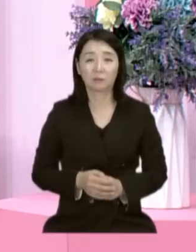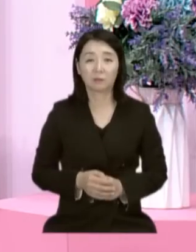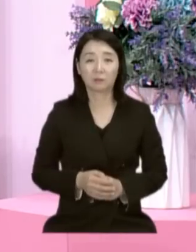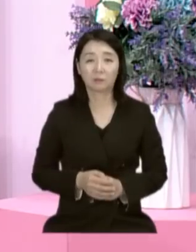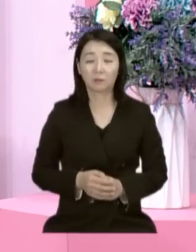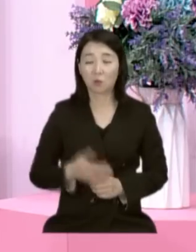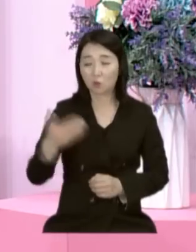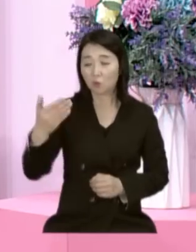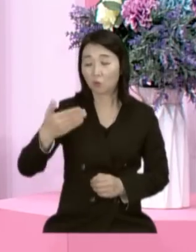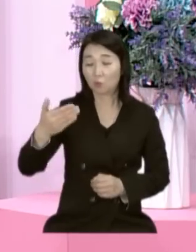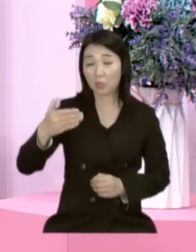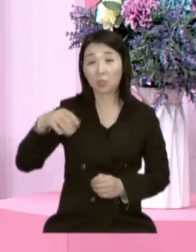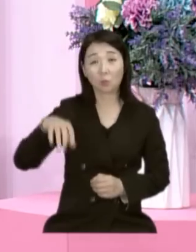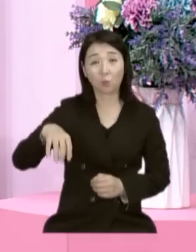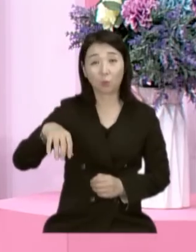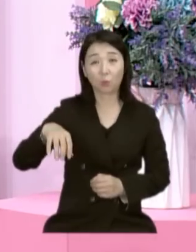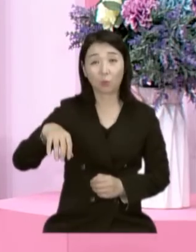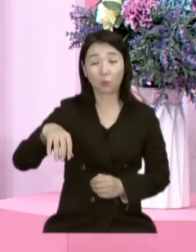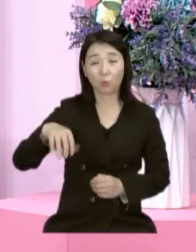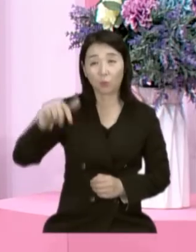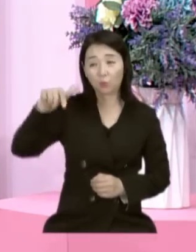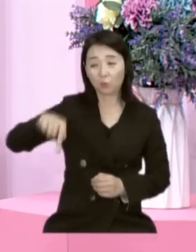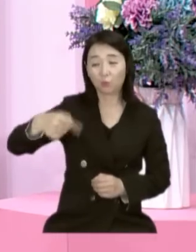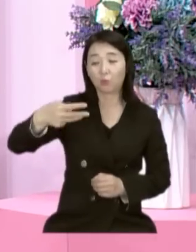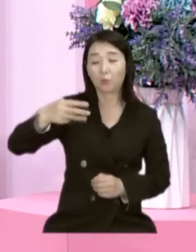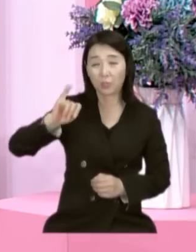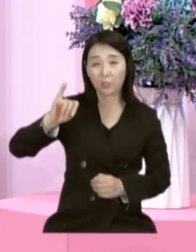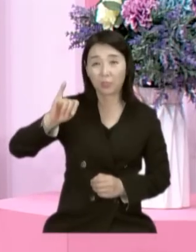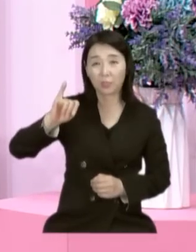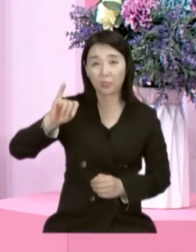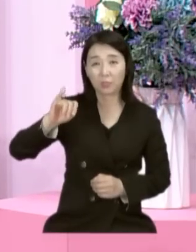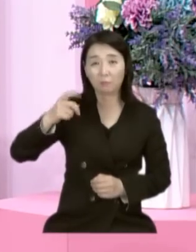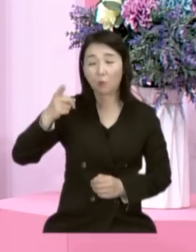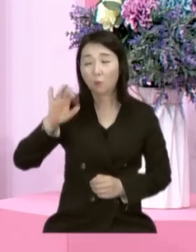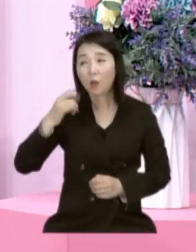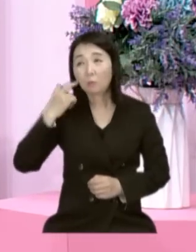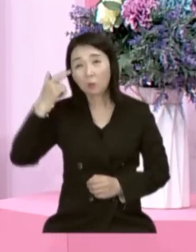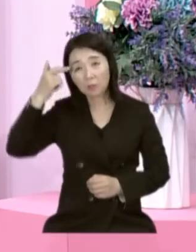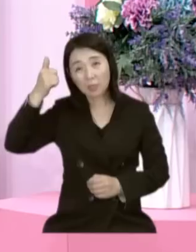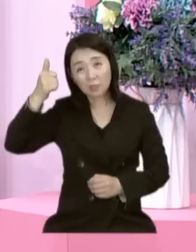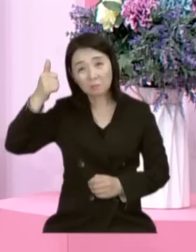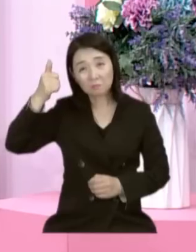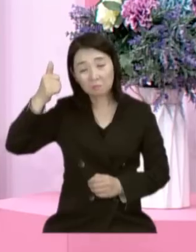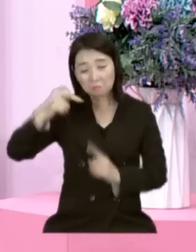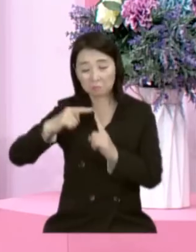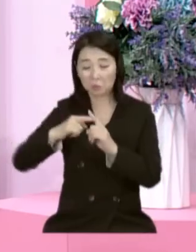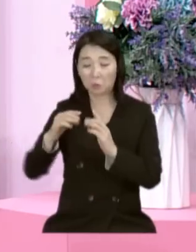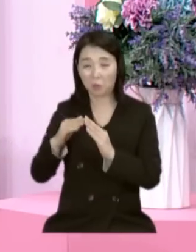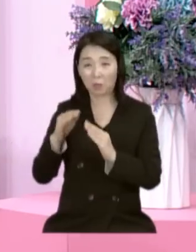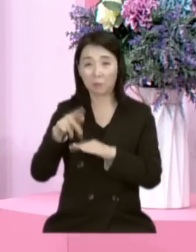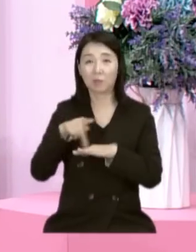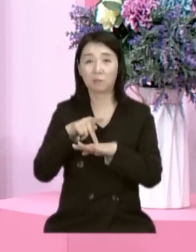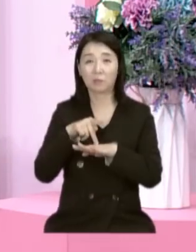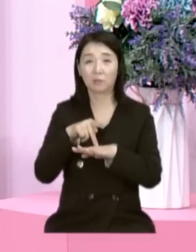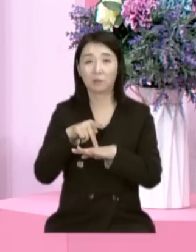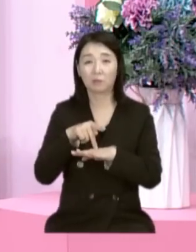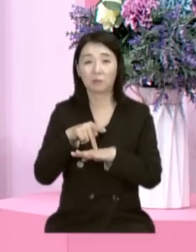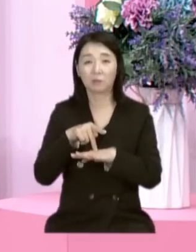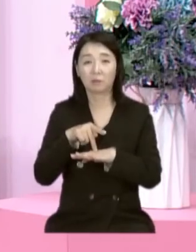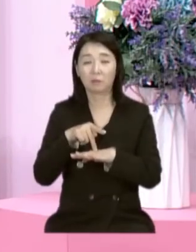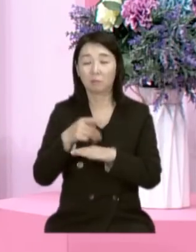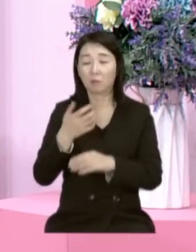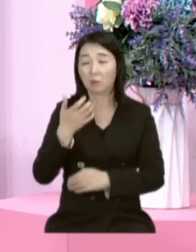구리시에 있는 드림교회의 그 황건영 목사님 담임교회에서 그 필리핀의 그 필리핀